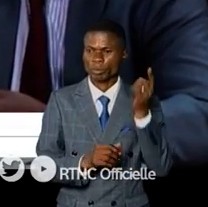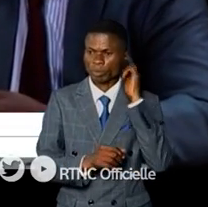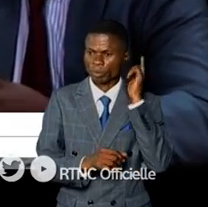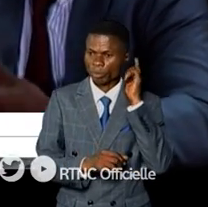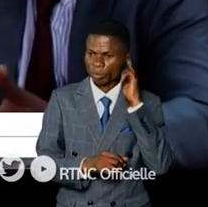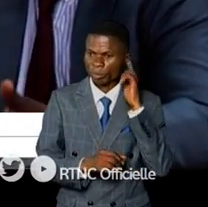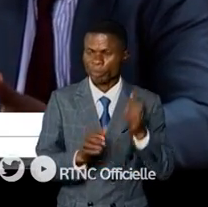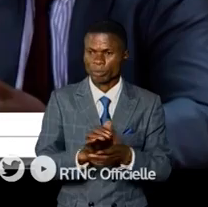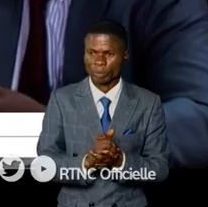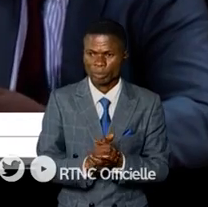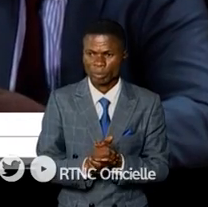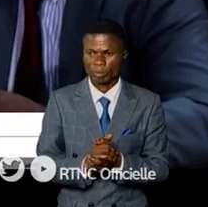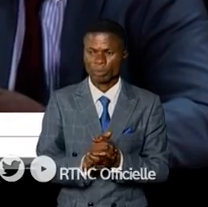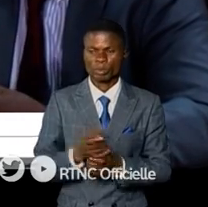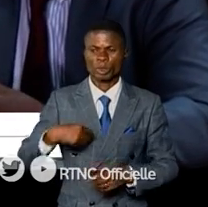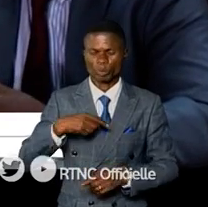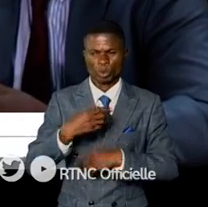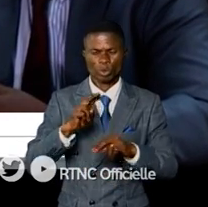que nous avons